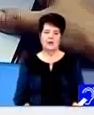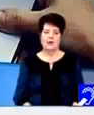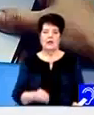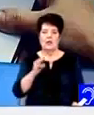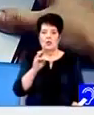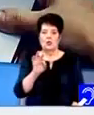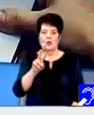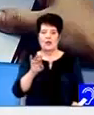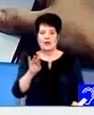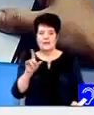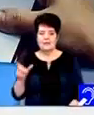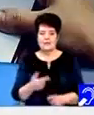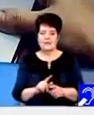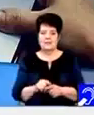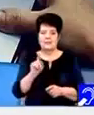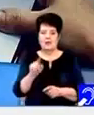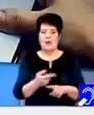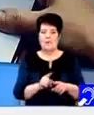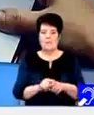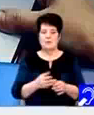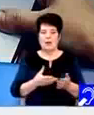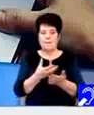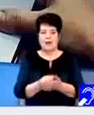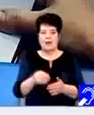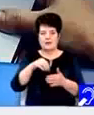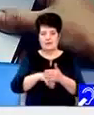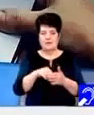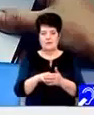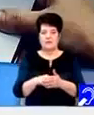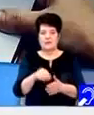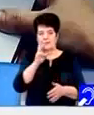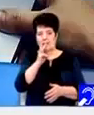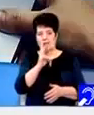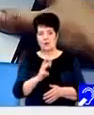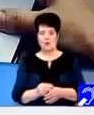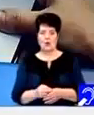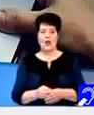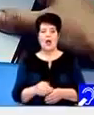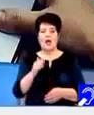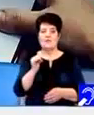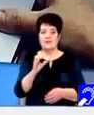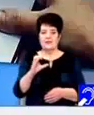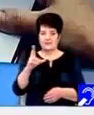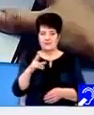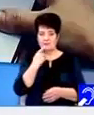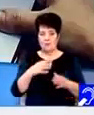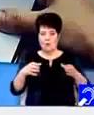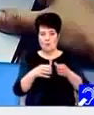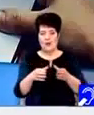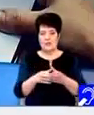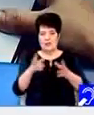Toleranță zero față de firmele care încearcă să ocolească plata unor taxe prin achitarea salariului în plic. Fiscul anunță demararea unei